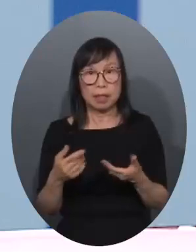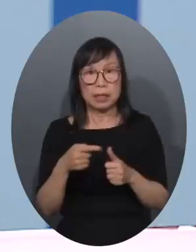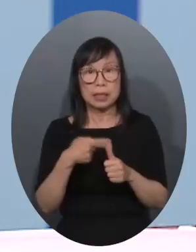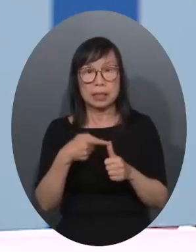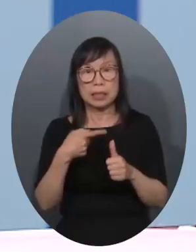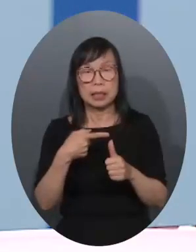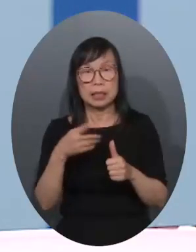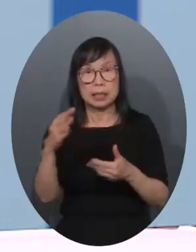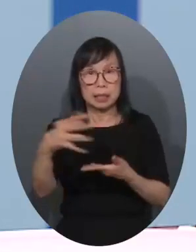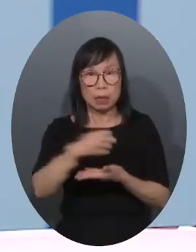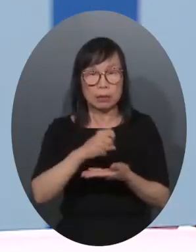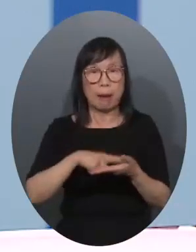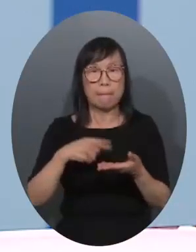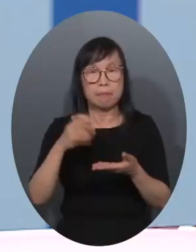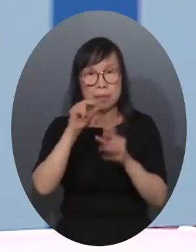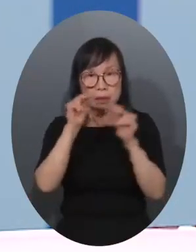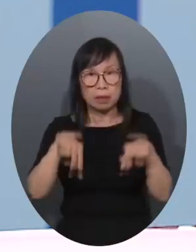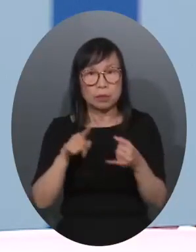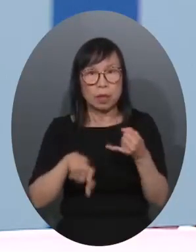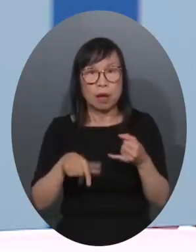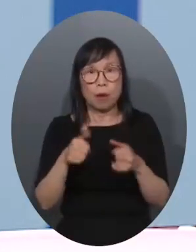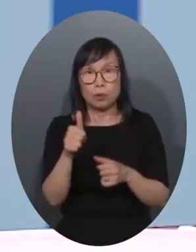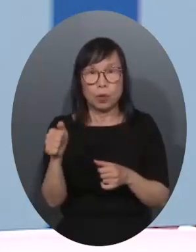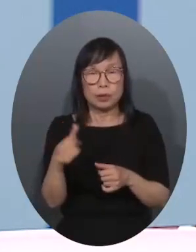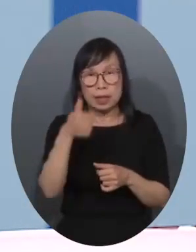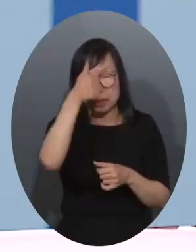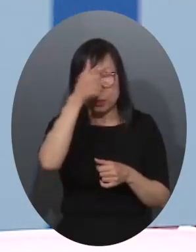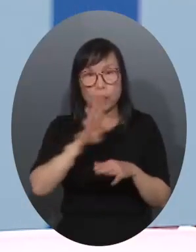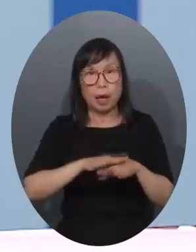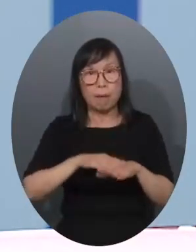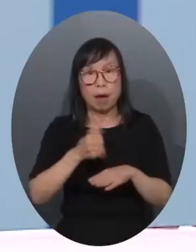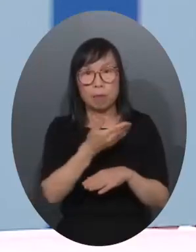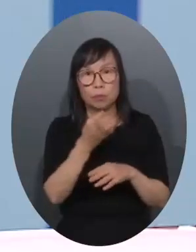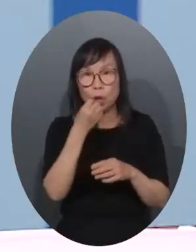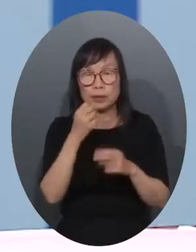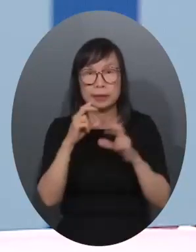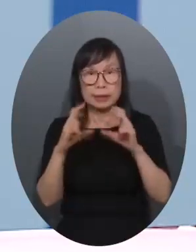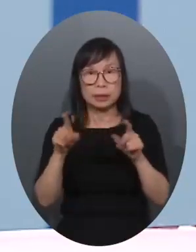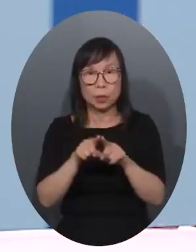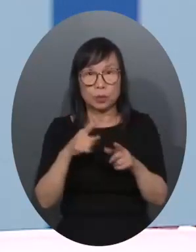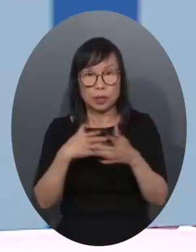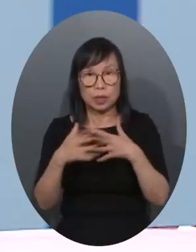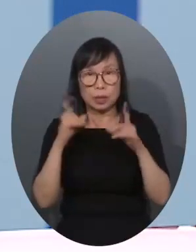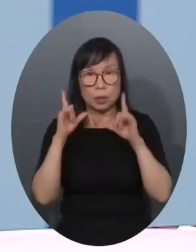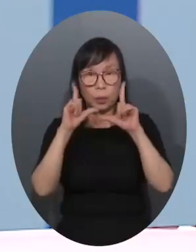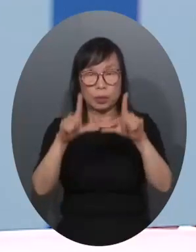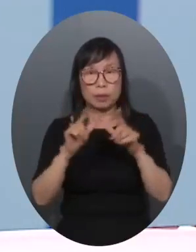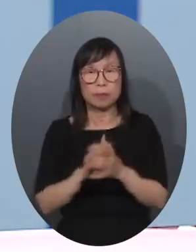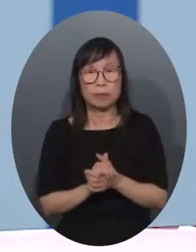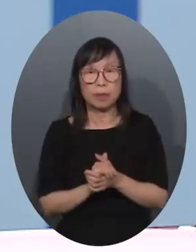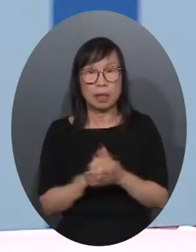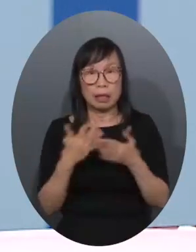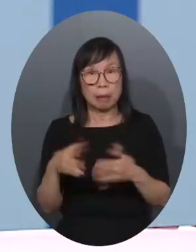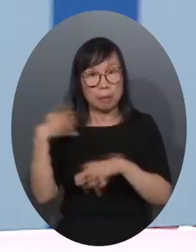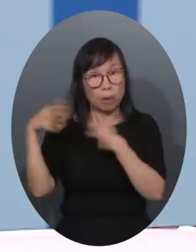集咗嘅問題嘅最後一條啊。咁好多謝主席同埋頭先剛才各位港鐵嘅同事嘅回應啦。咁今日嘅會